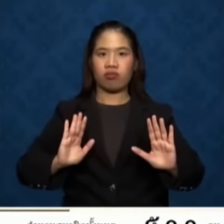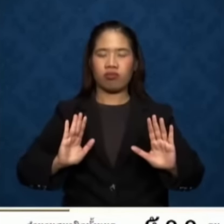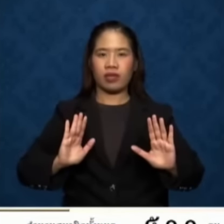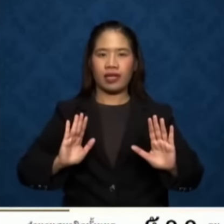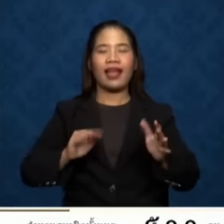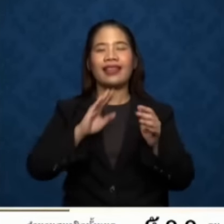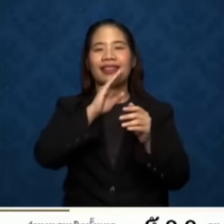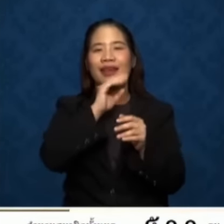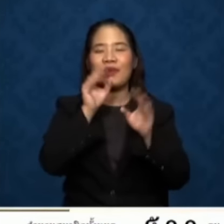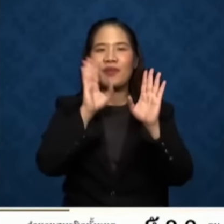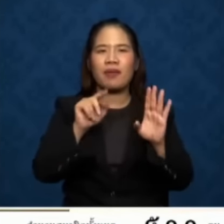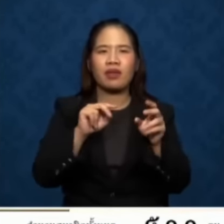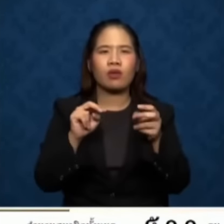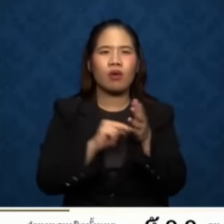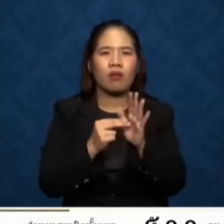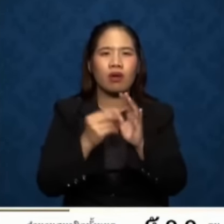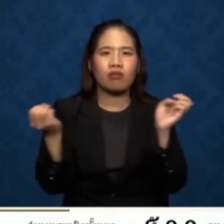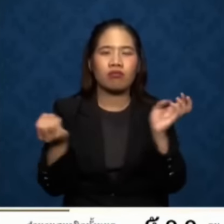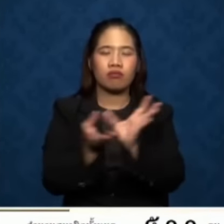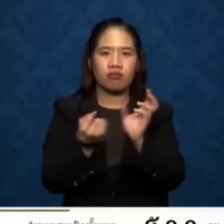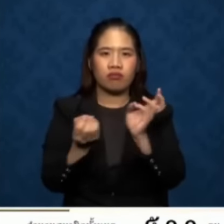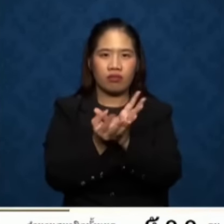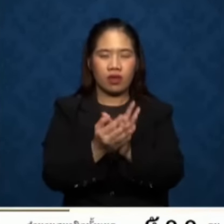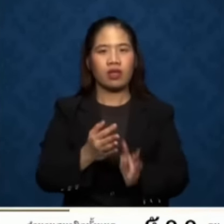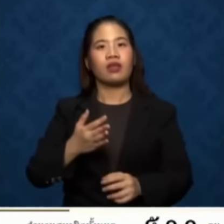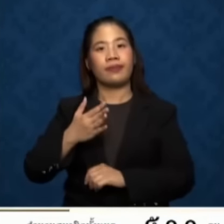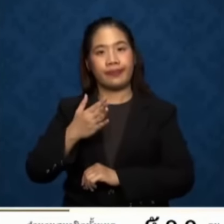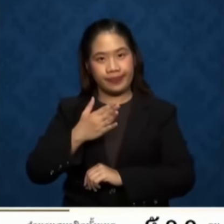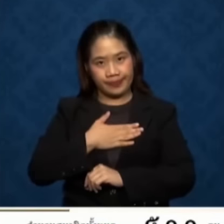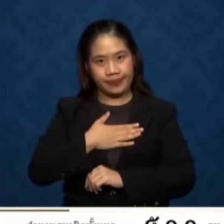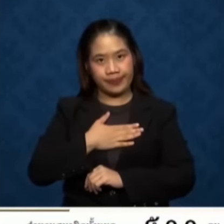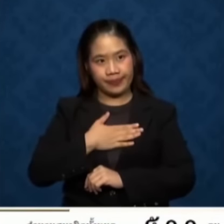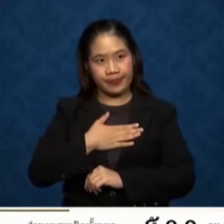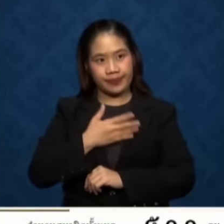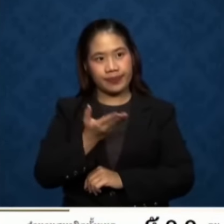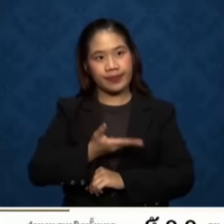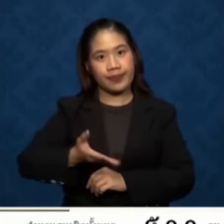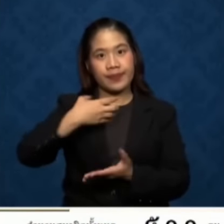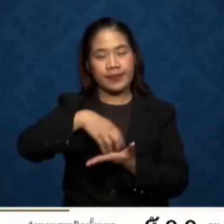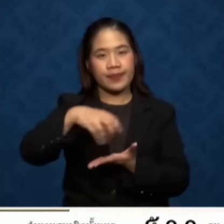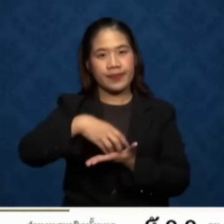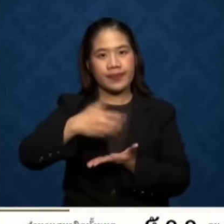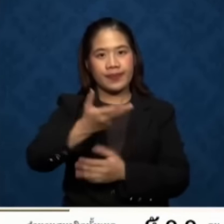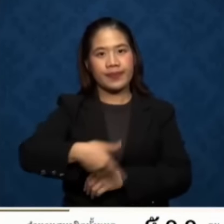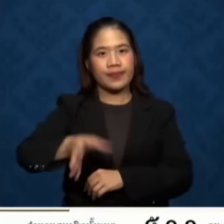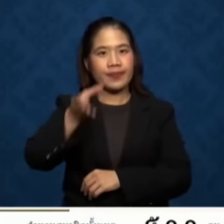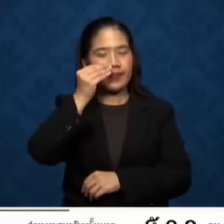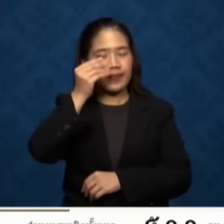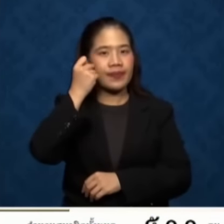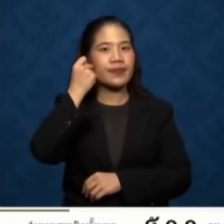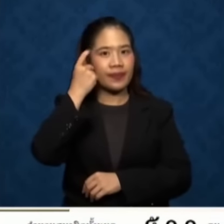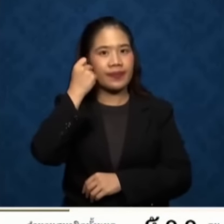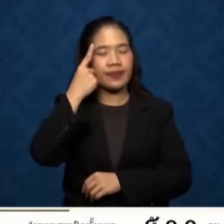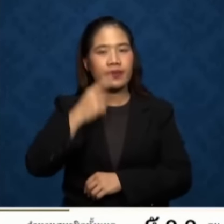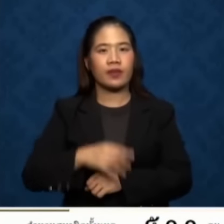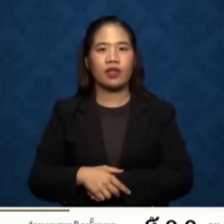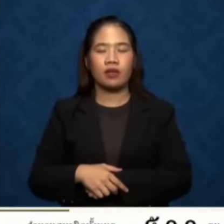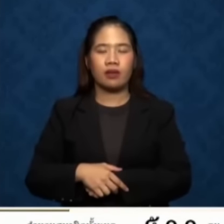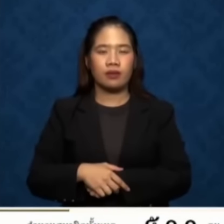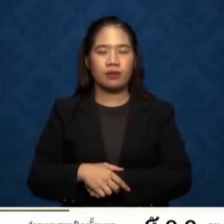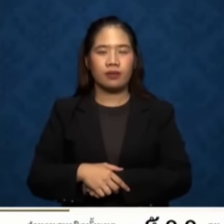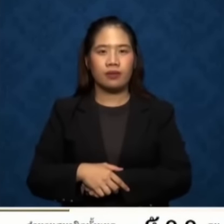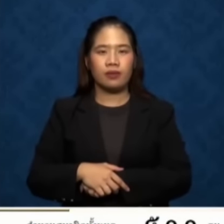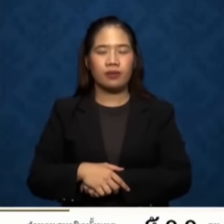าเป็นลักษณะนี้เกิดความเสียหายผมก็ต้องขอทําความเข้าใจนะครับดังนั้นการ